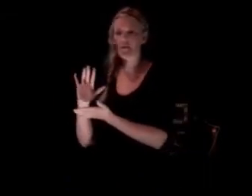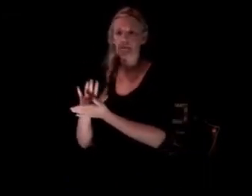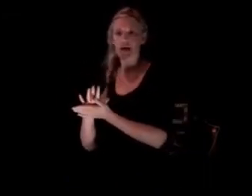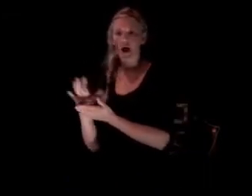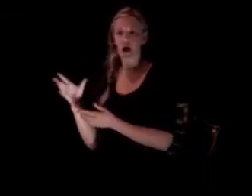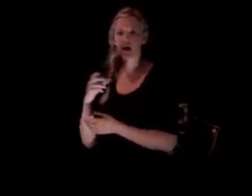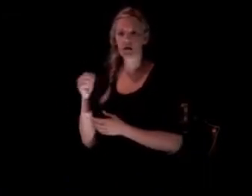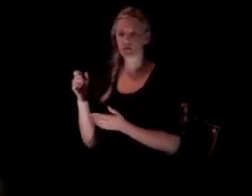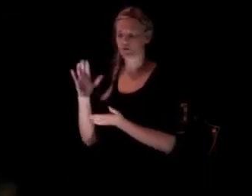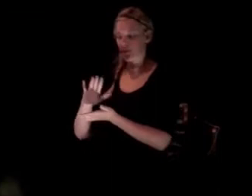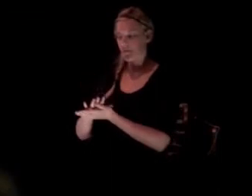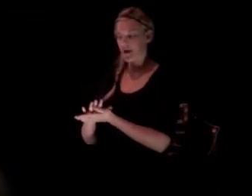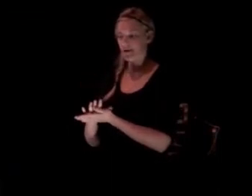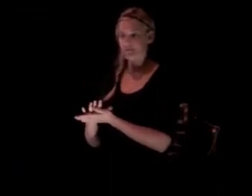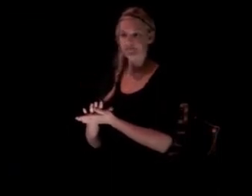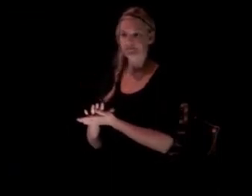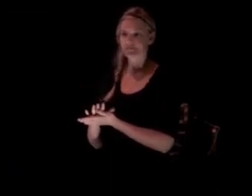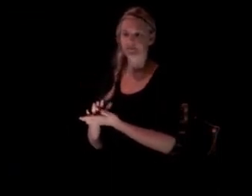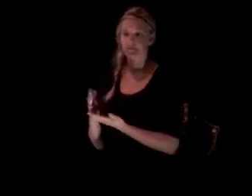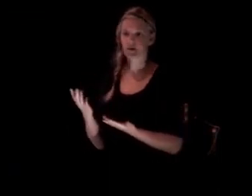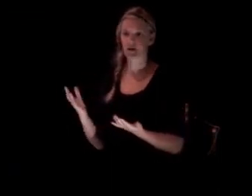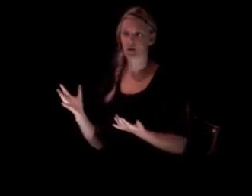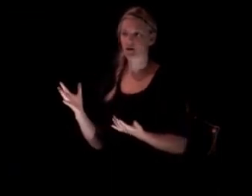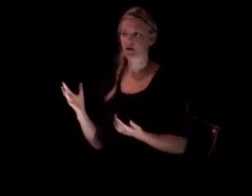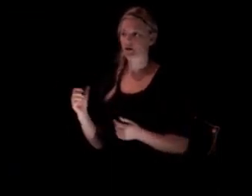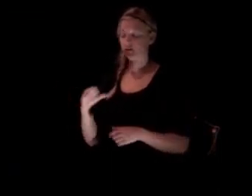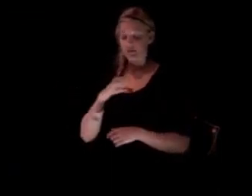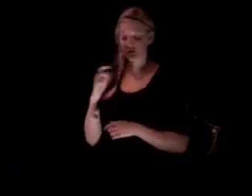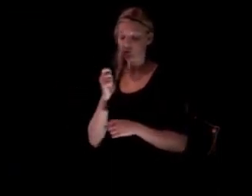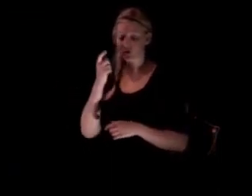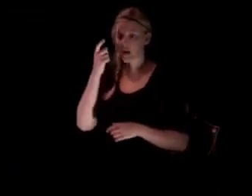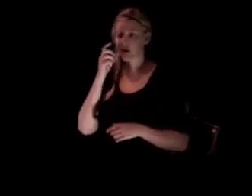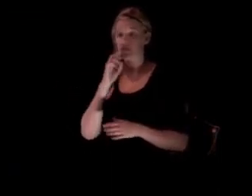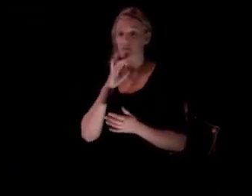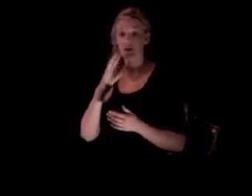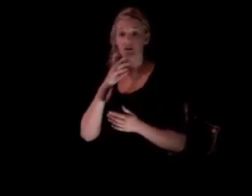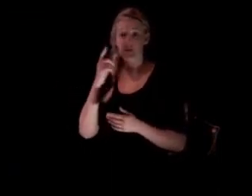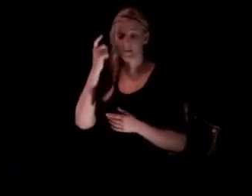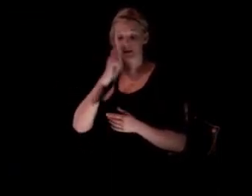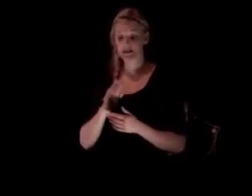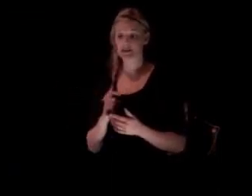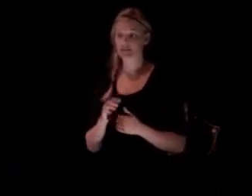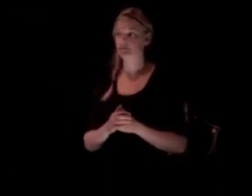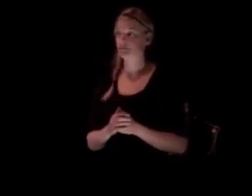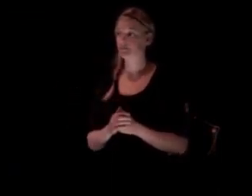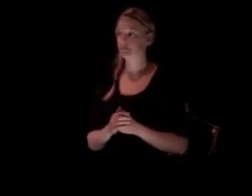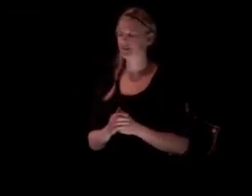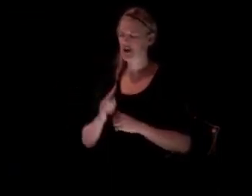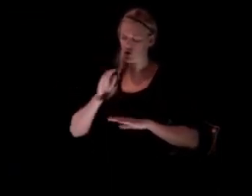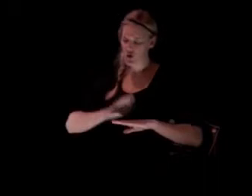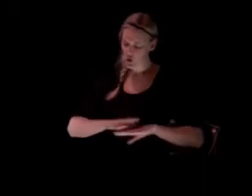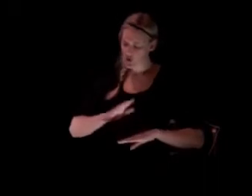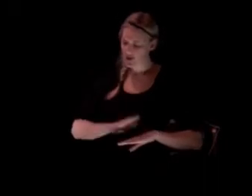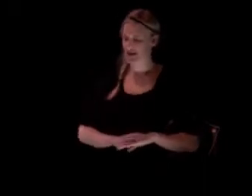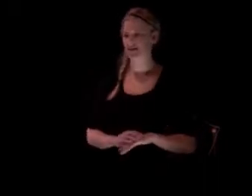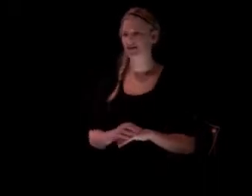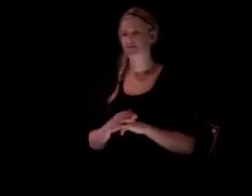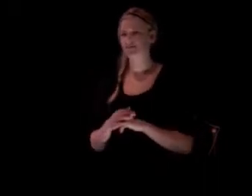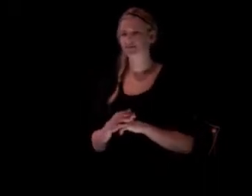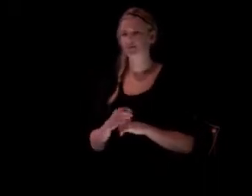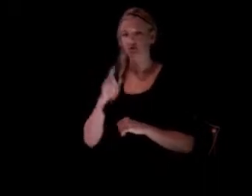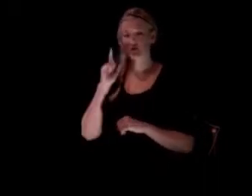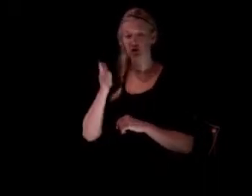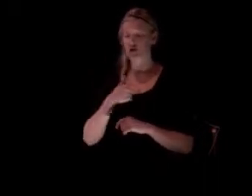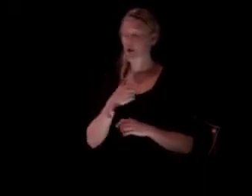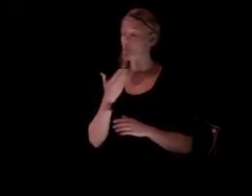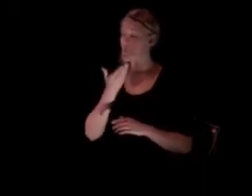med når hvem som helst egentlig av mennesker skal snakke med folk som skal hjelpe. Da. Det kjempegrunnleggende, for her det